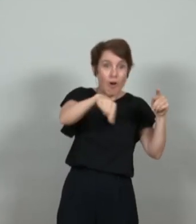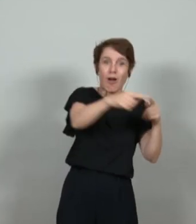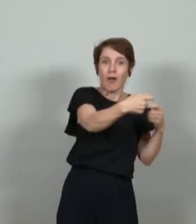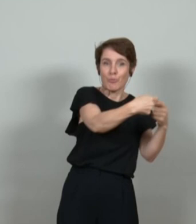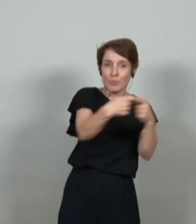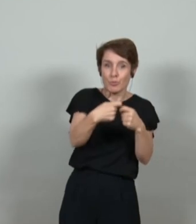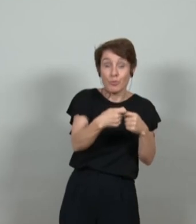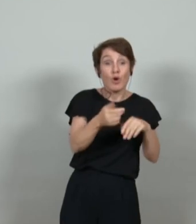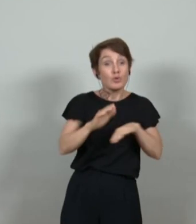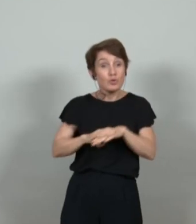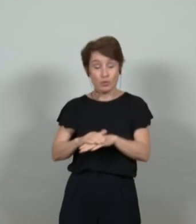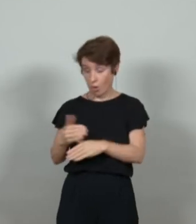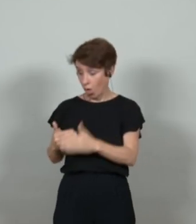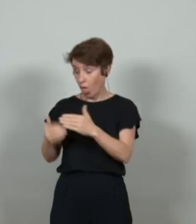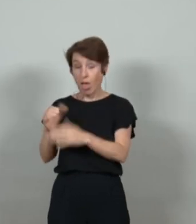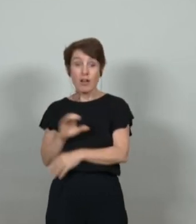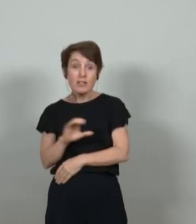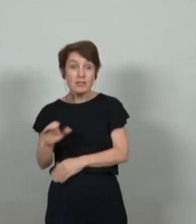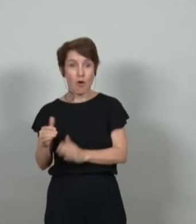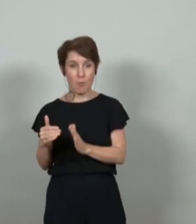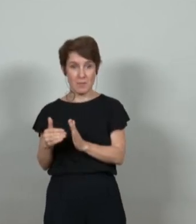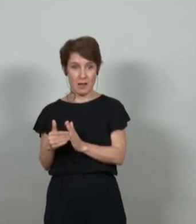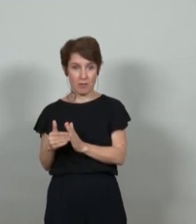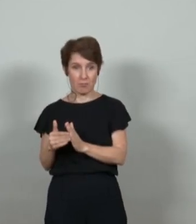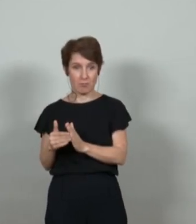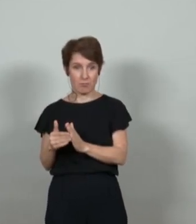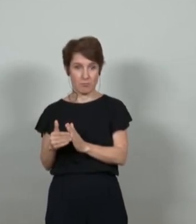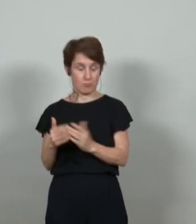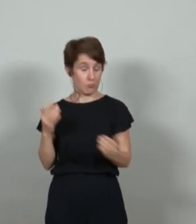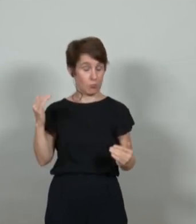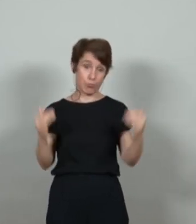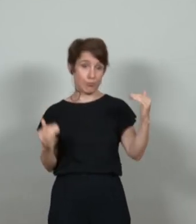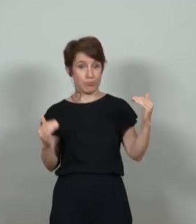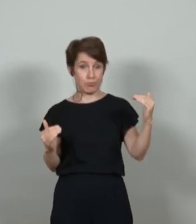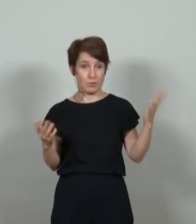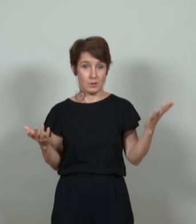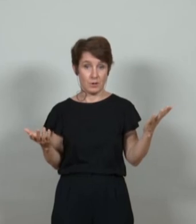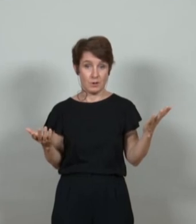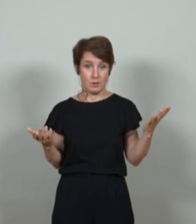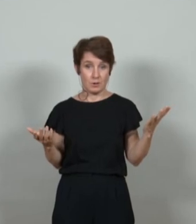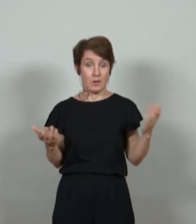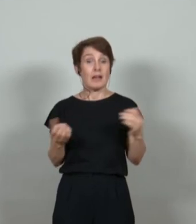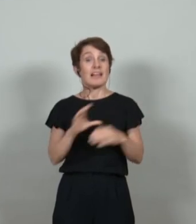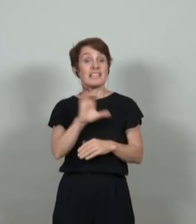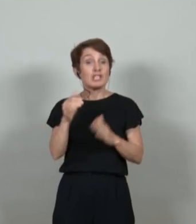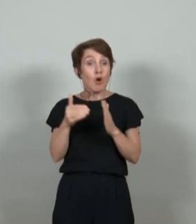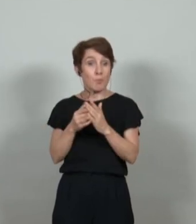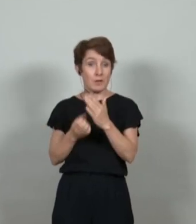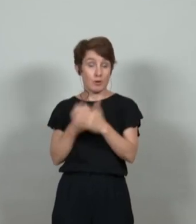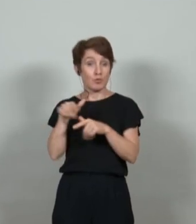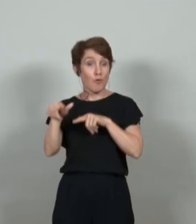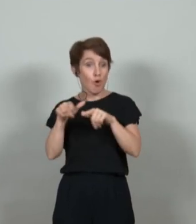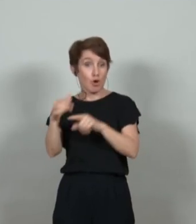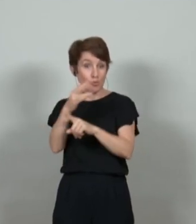dans son produit que 100000 de moins alors que sommes-nous cent mille nouveaux logements sociaux